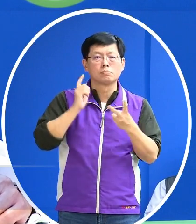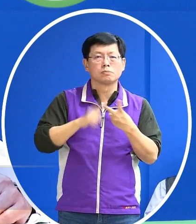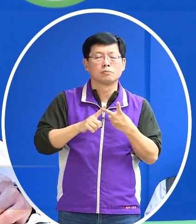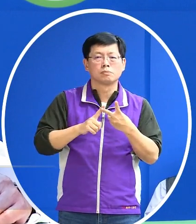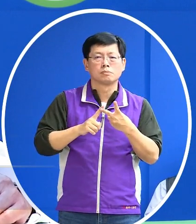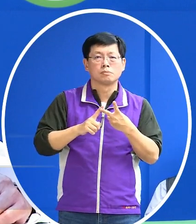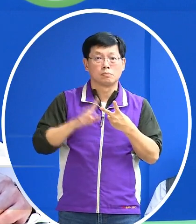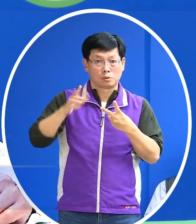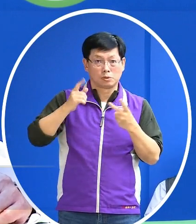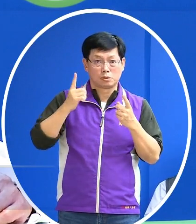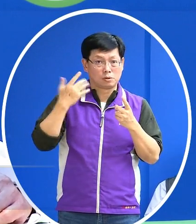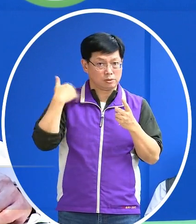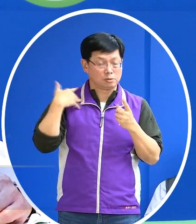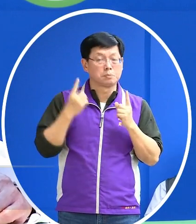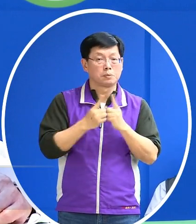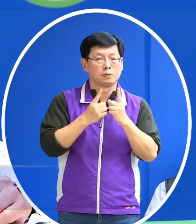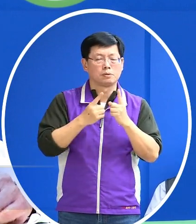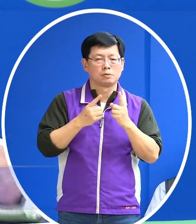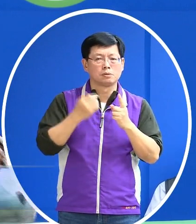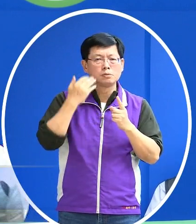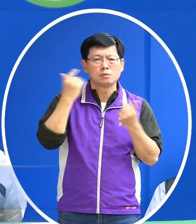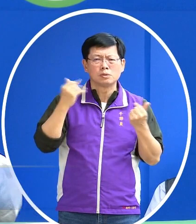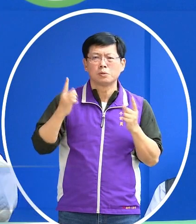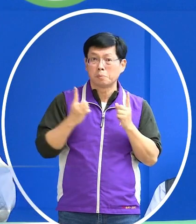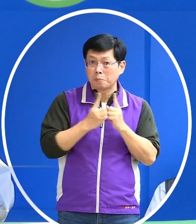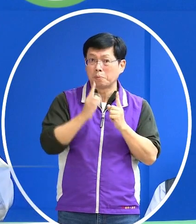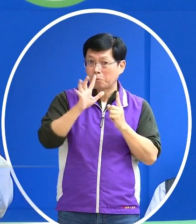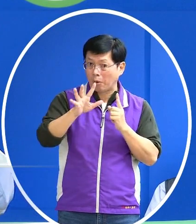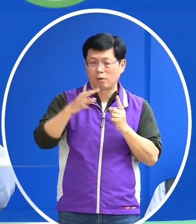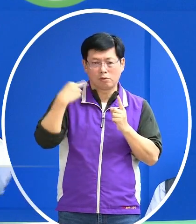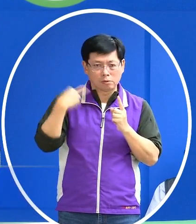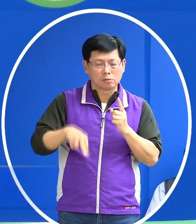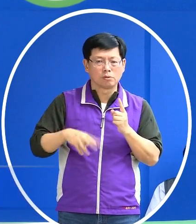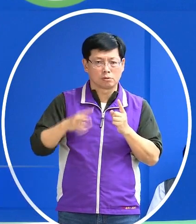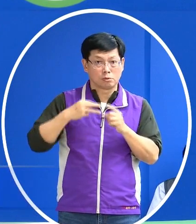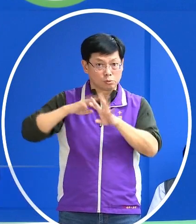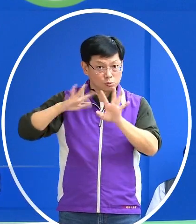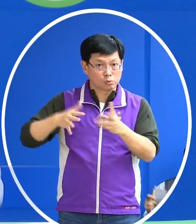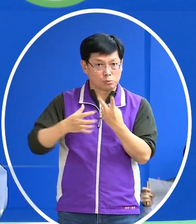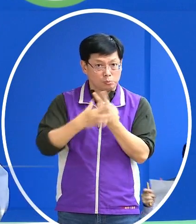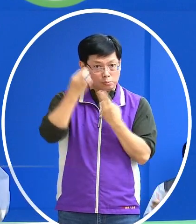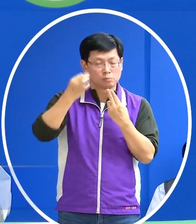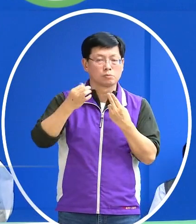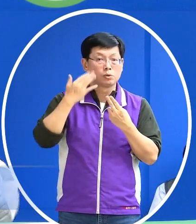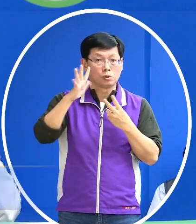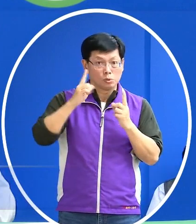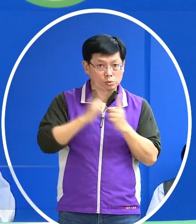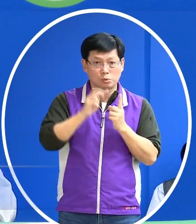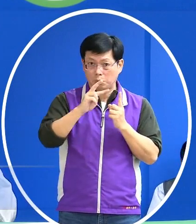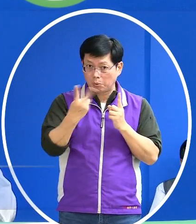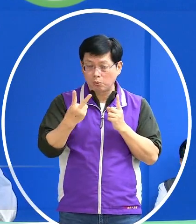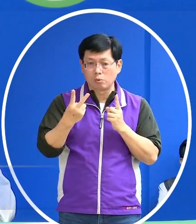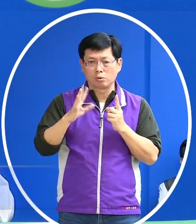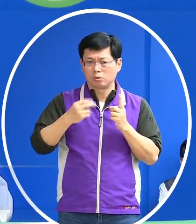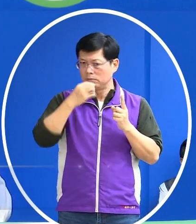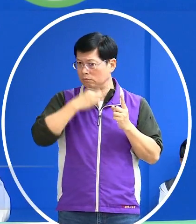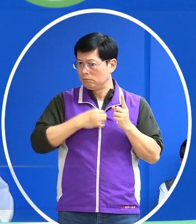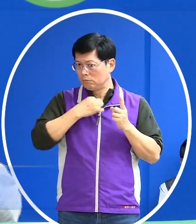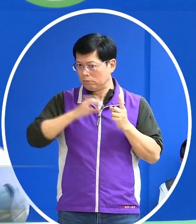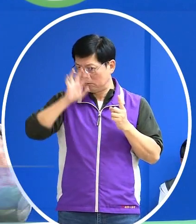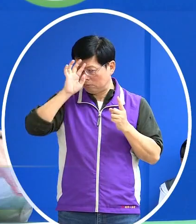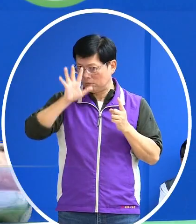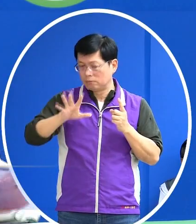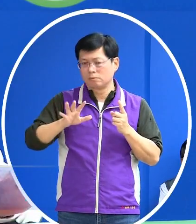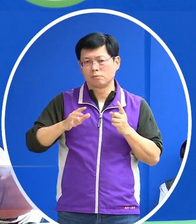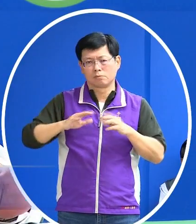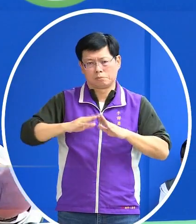说有接触过的，好，那只要是有接触过而且有出国史的，那有接触过或者有呼吸道症状